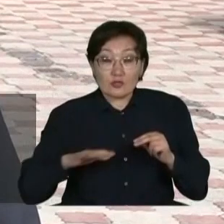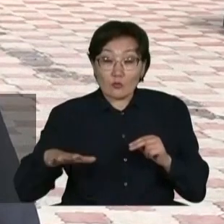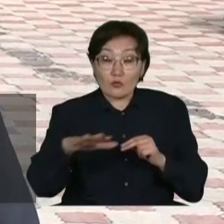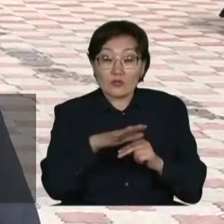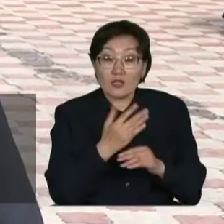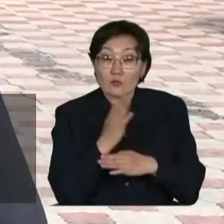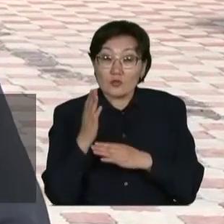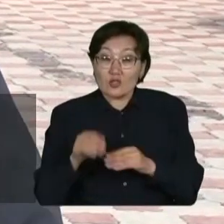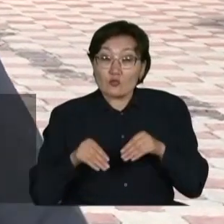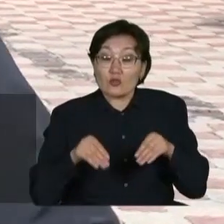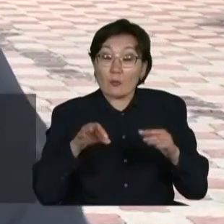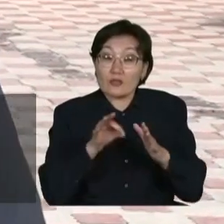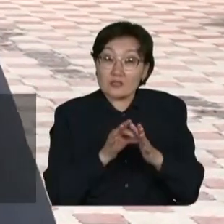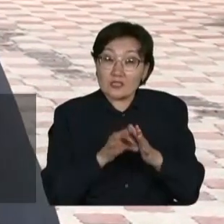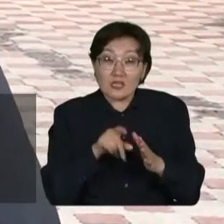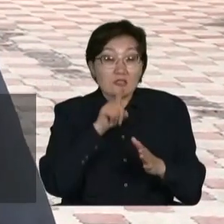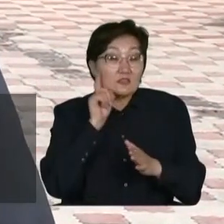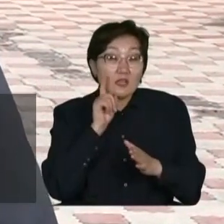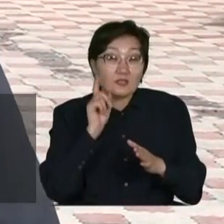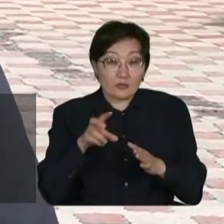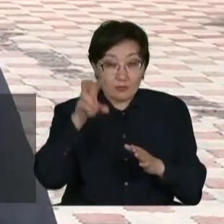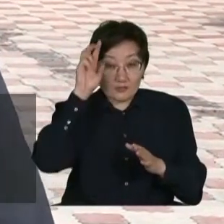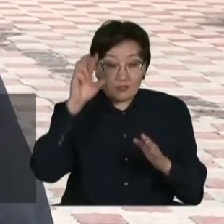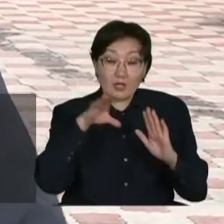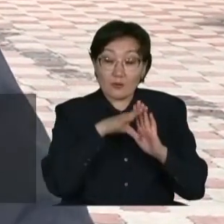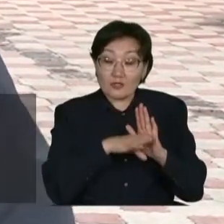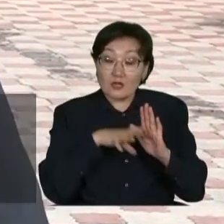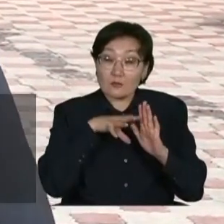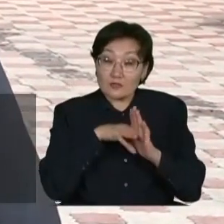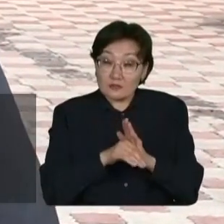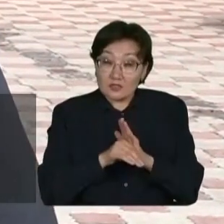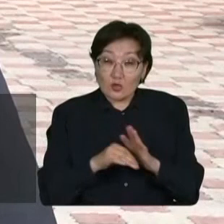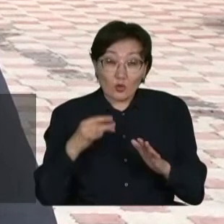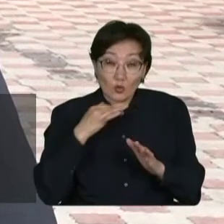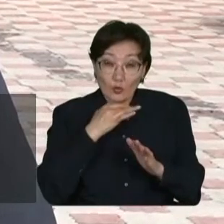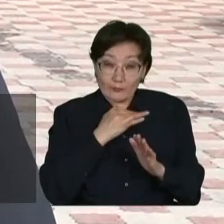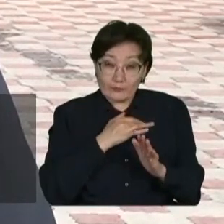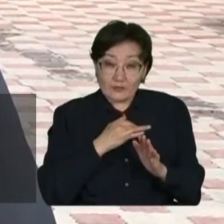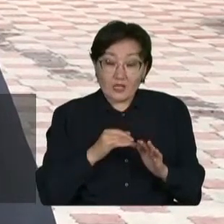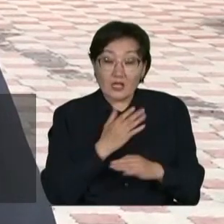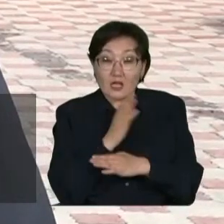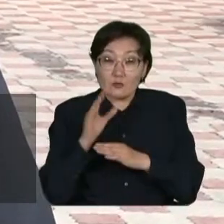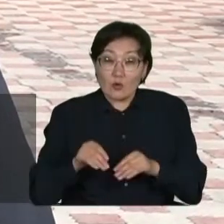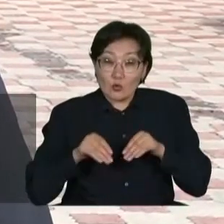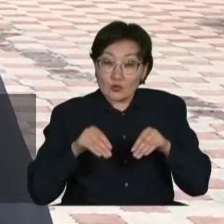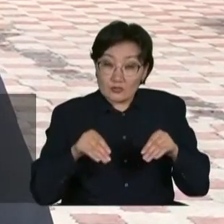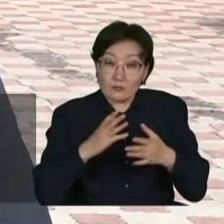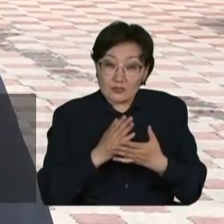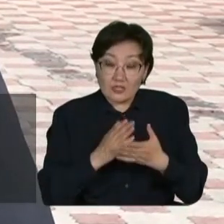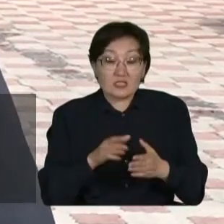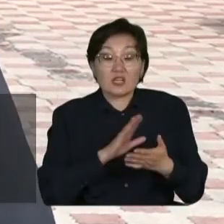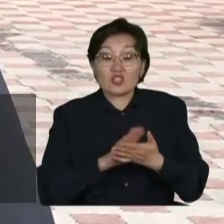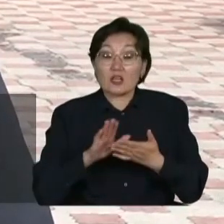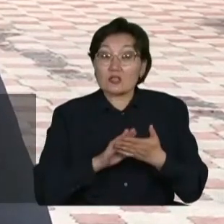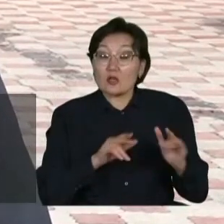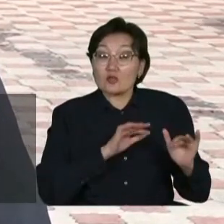көгалдандыру мақсатында жасыл ел бағдарламасы аясында мына көптеген ағаш отырғызып жатыр, тазалық